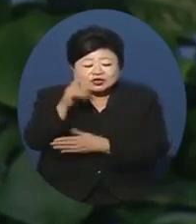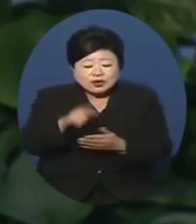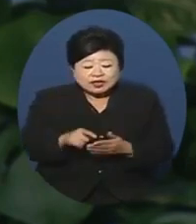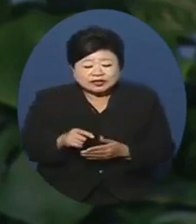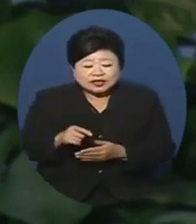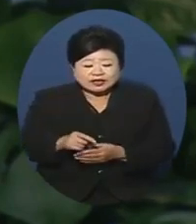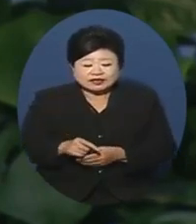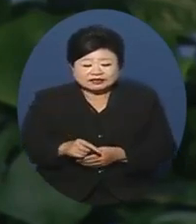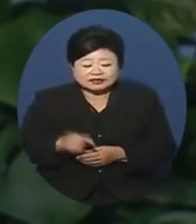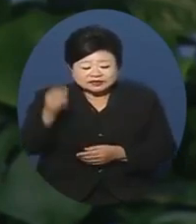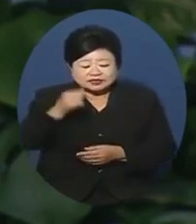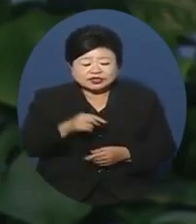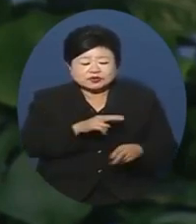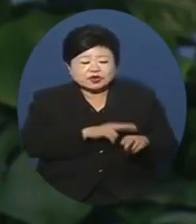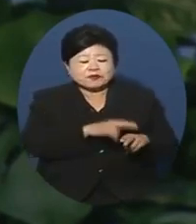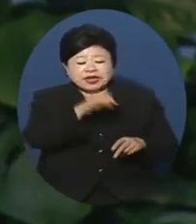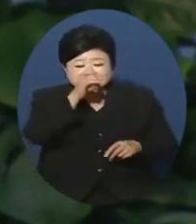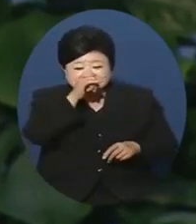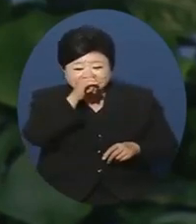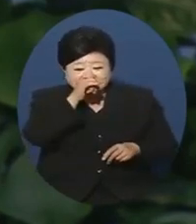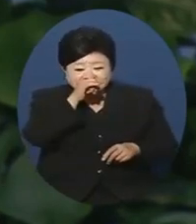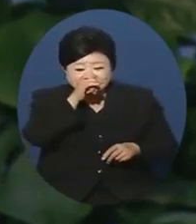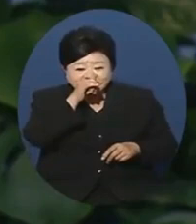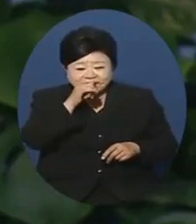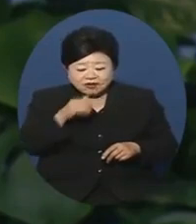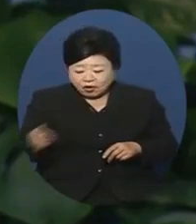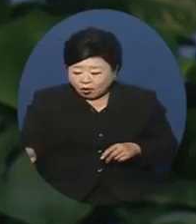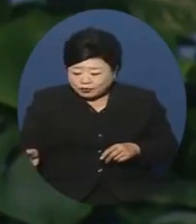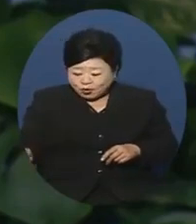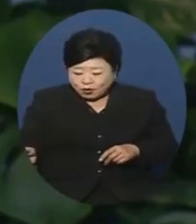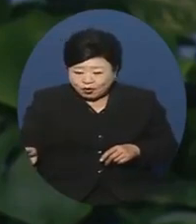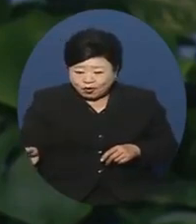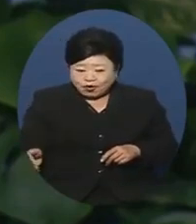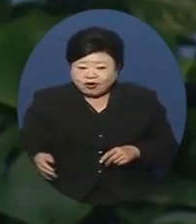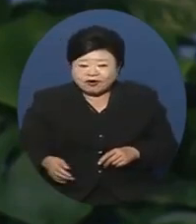있지 보면 없어졌어요.